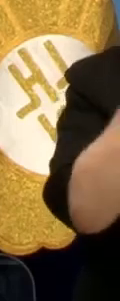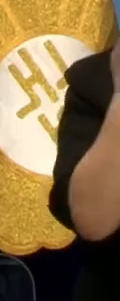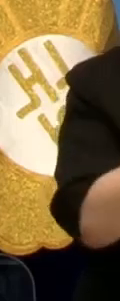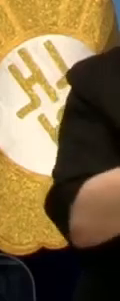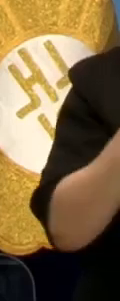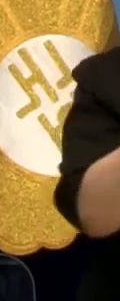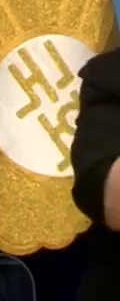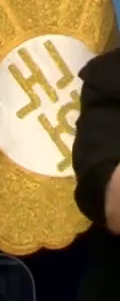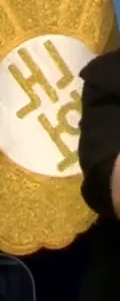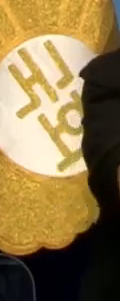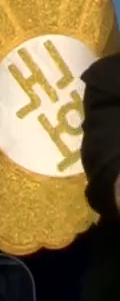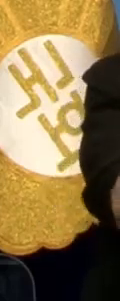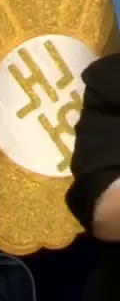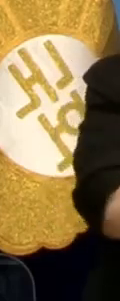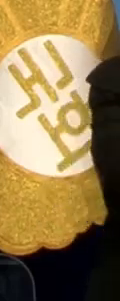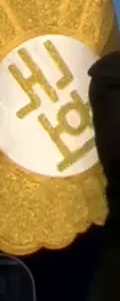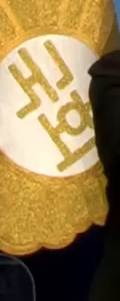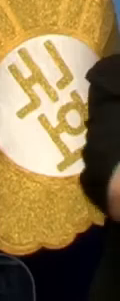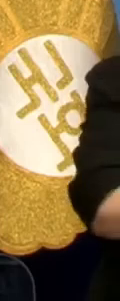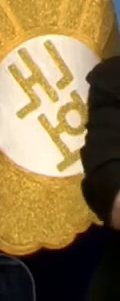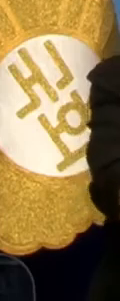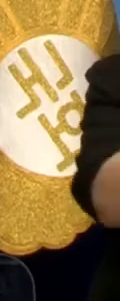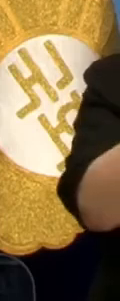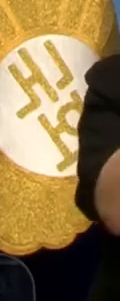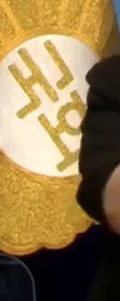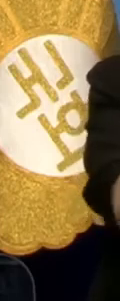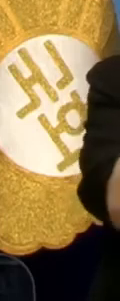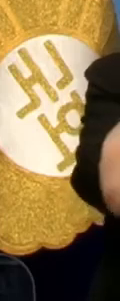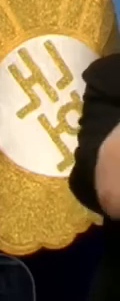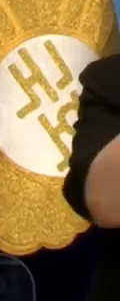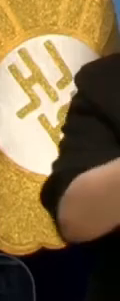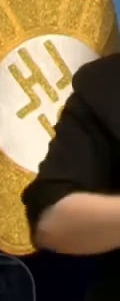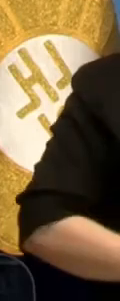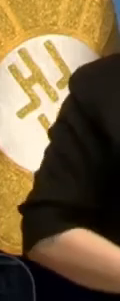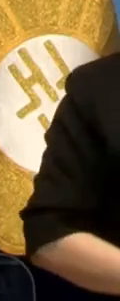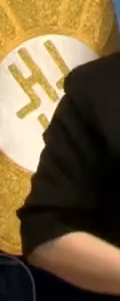것도 경제 성장의 길임은 분명합니다.